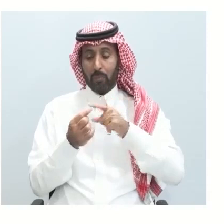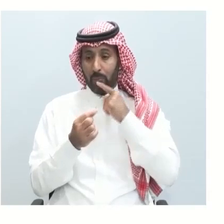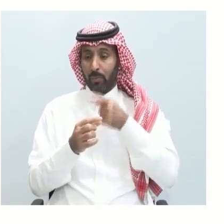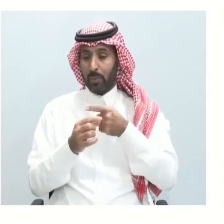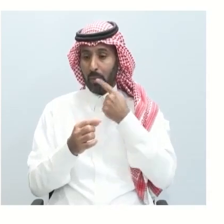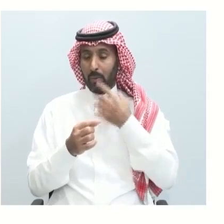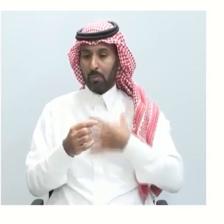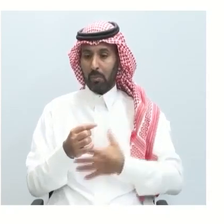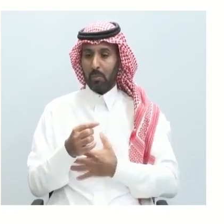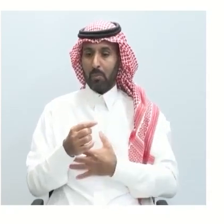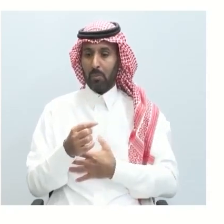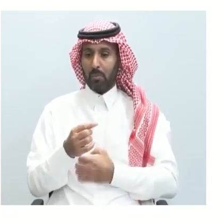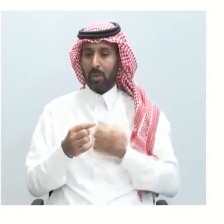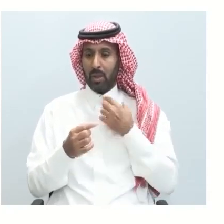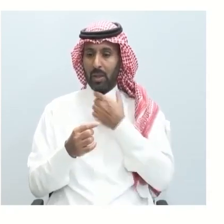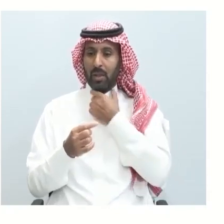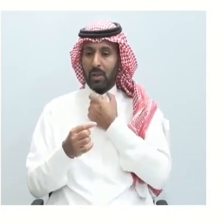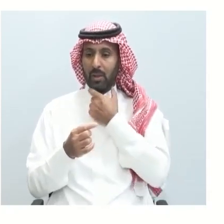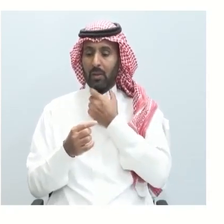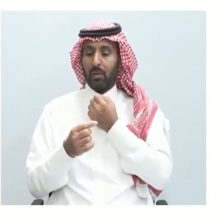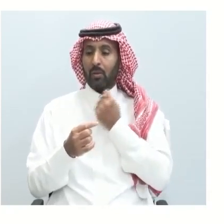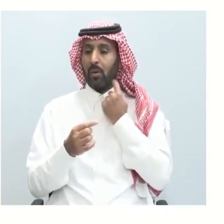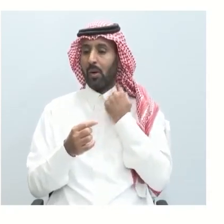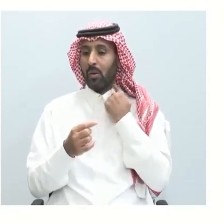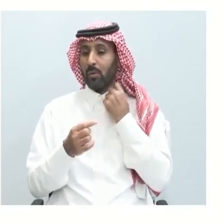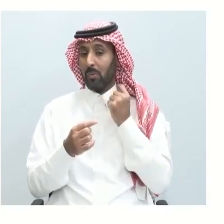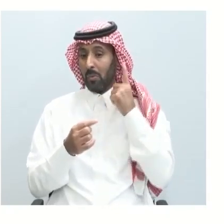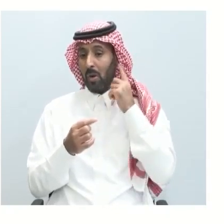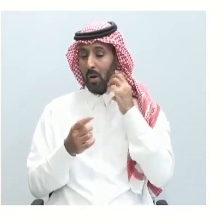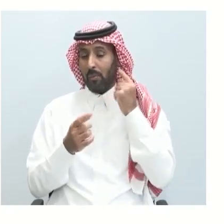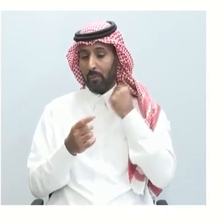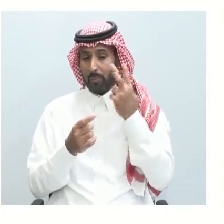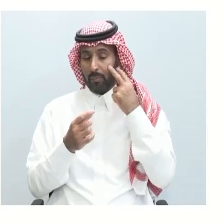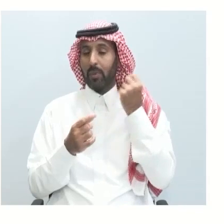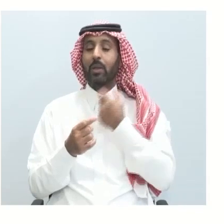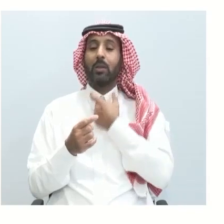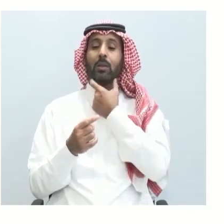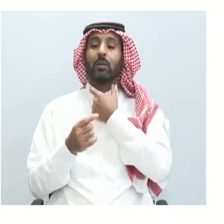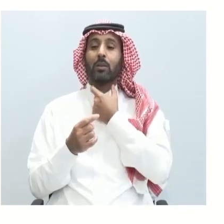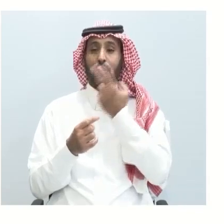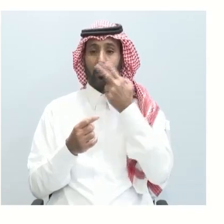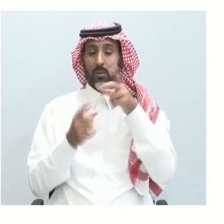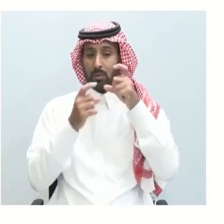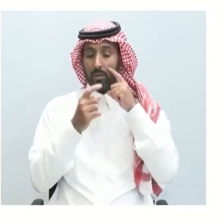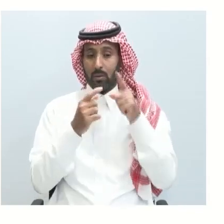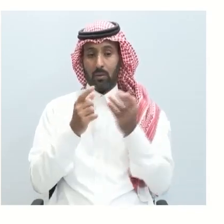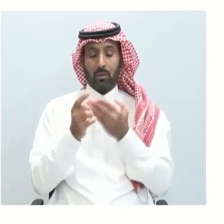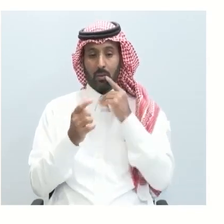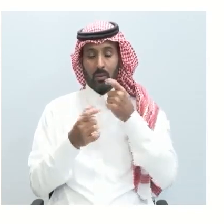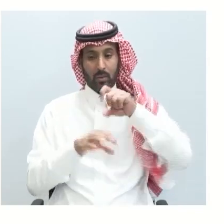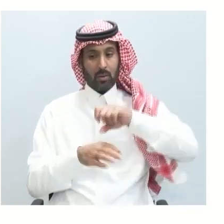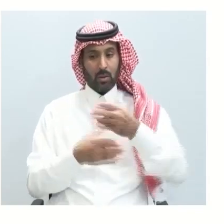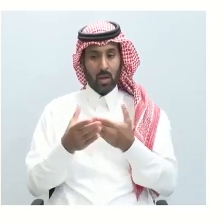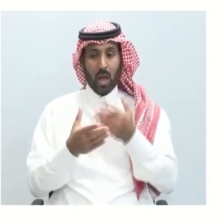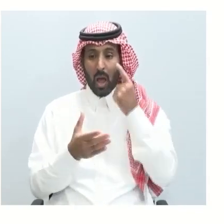مثلا تضخم الغده الدرقيه لاحظ معي هذه الصوره اللي هي الغده الدرقيه اذا لنطبق الكيمياء في